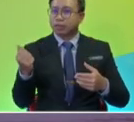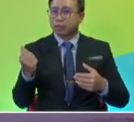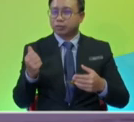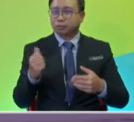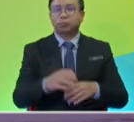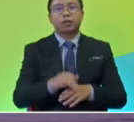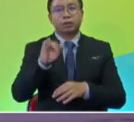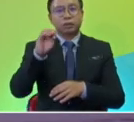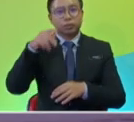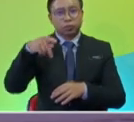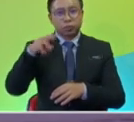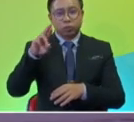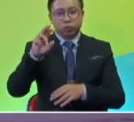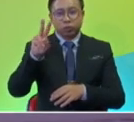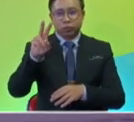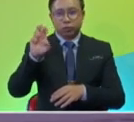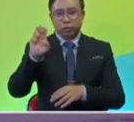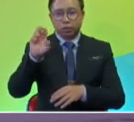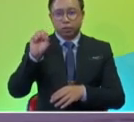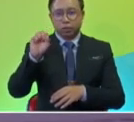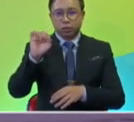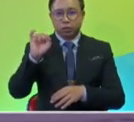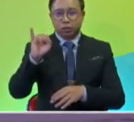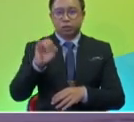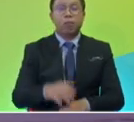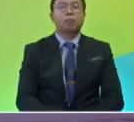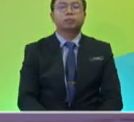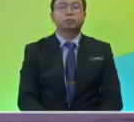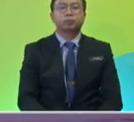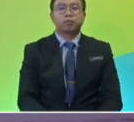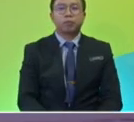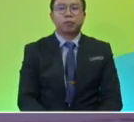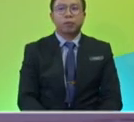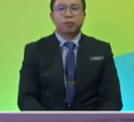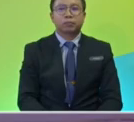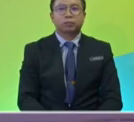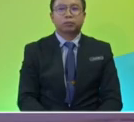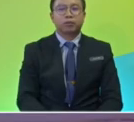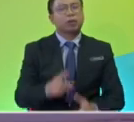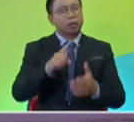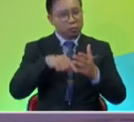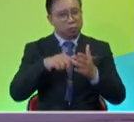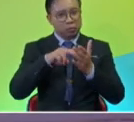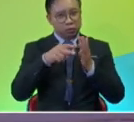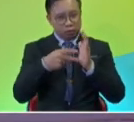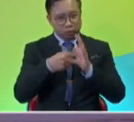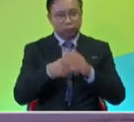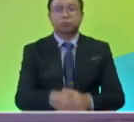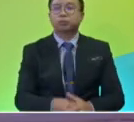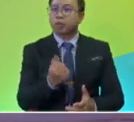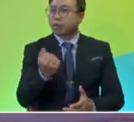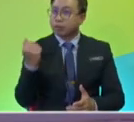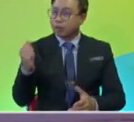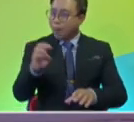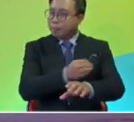improvisasi alat improvisasi improvisasi Iit Oh maksudnya ialah alat